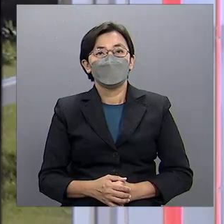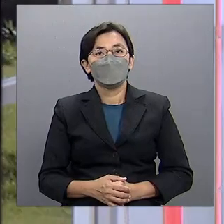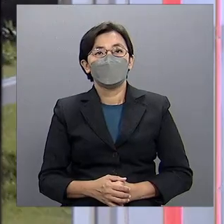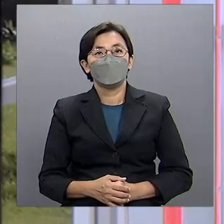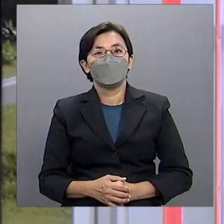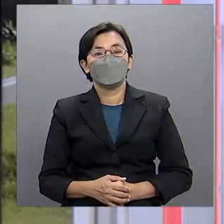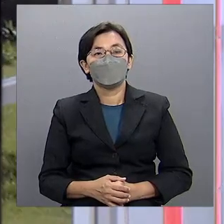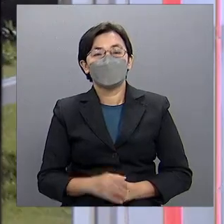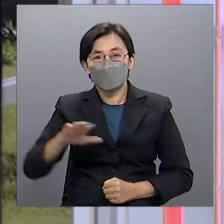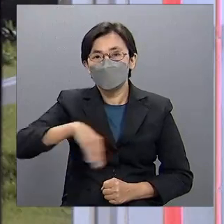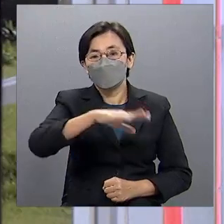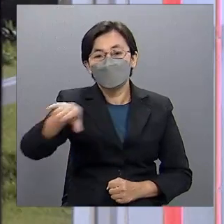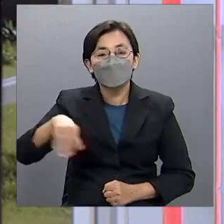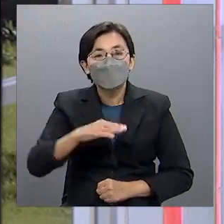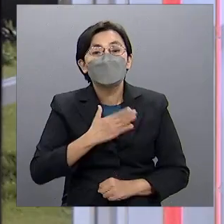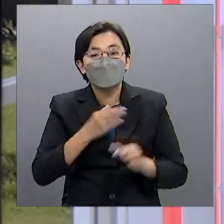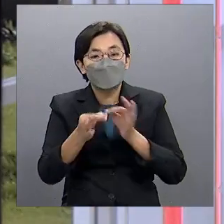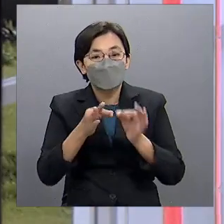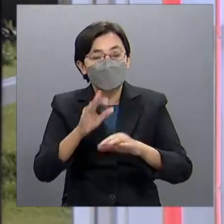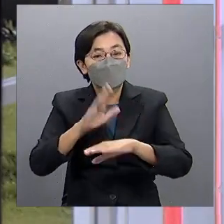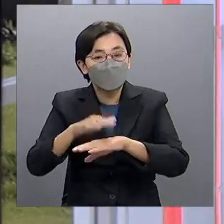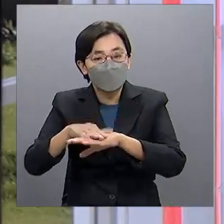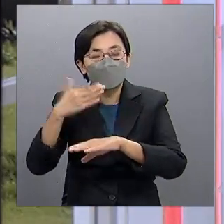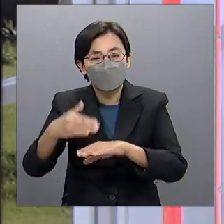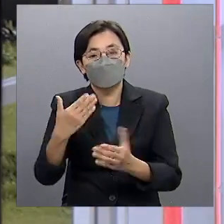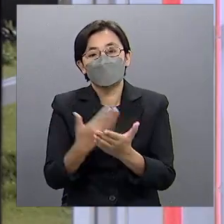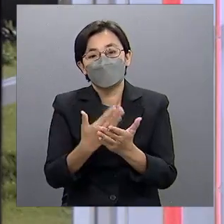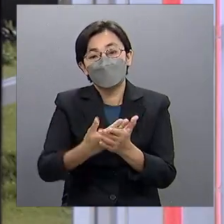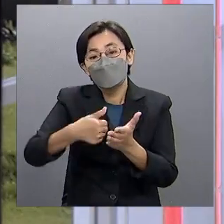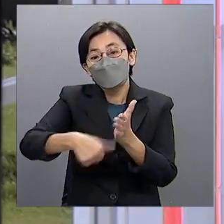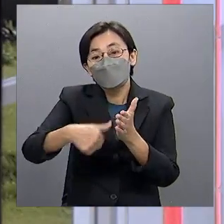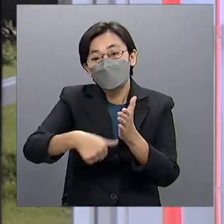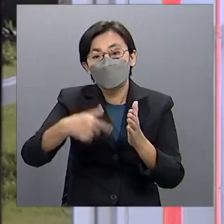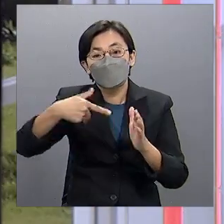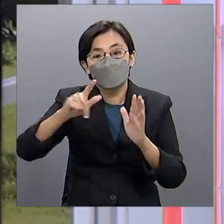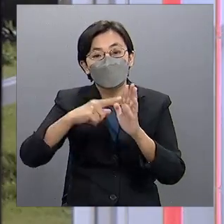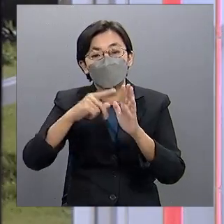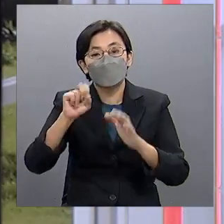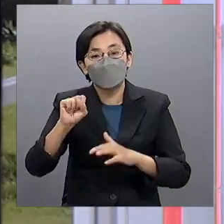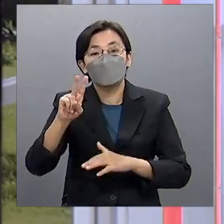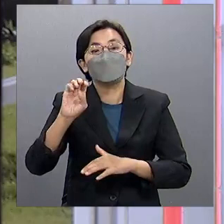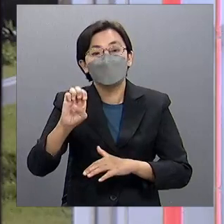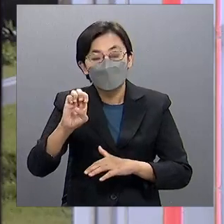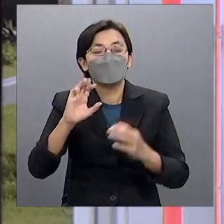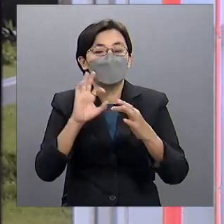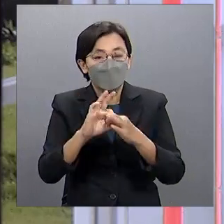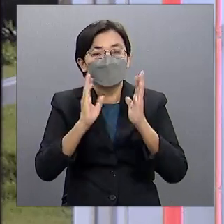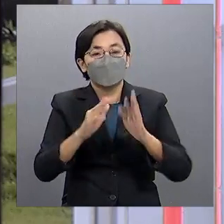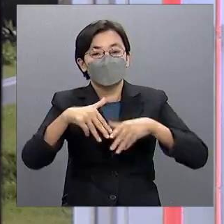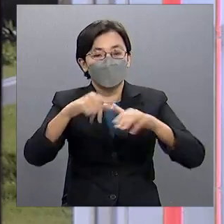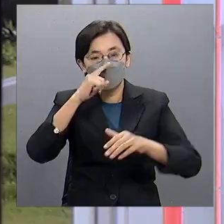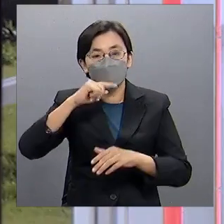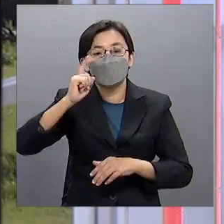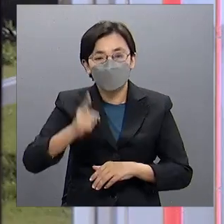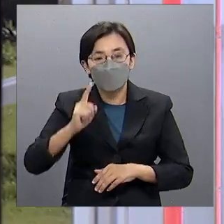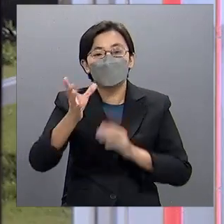ผู้ชมครับอย่างที่เราได้เน้นย้ำไว้นะครับว่าเรื่องของภาษีนั้นเป็นเรื่องของคนไทยแล้วก็เป็นหน้าที่ของคนไทยทุกคนที่จะต้องเรียนรู้เอาไว้นะครับและ